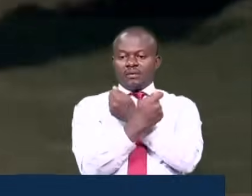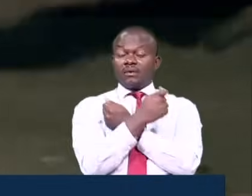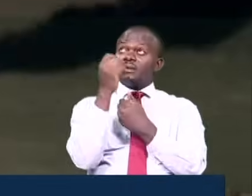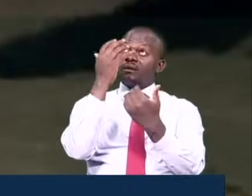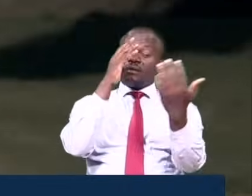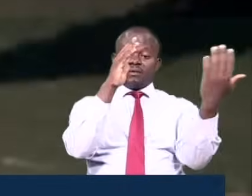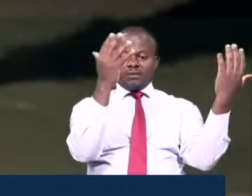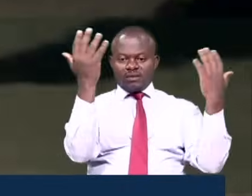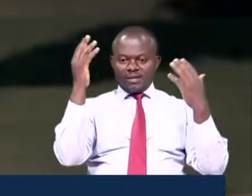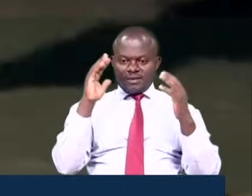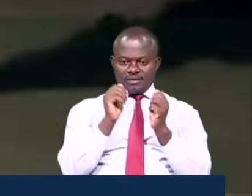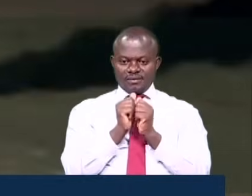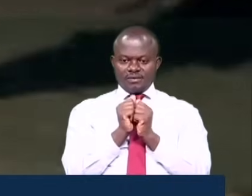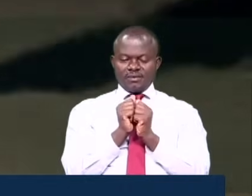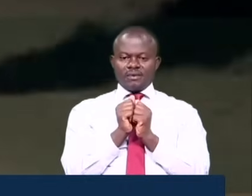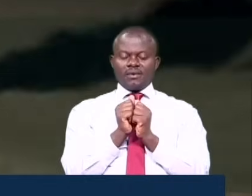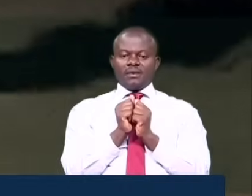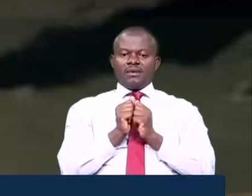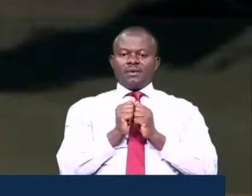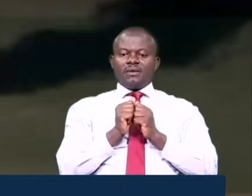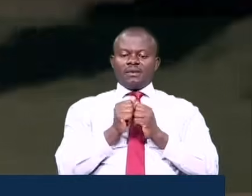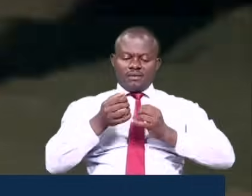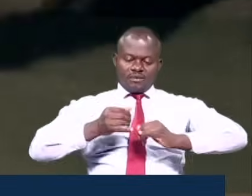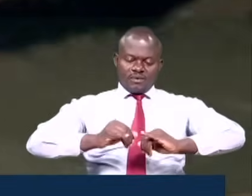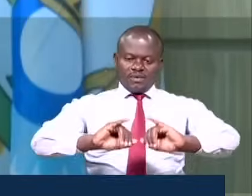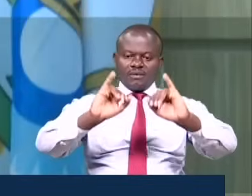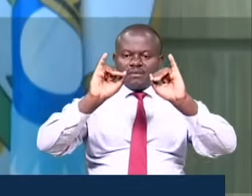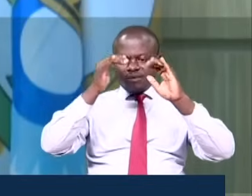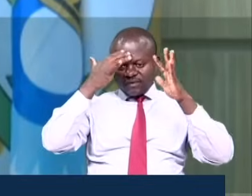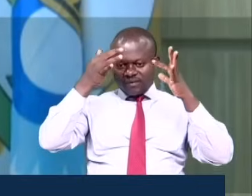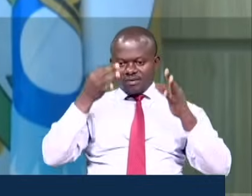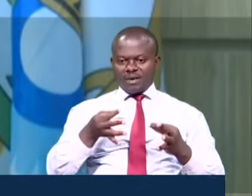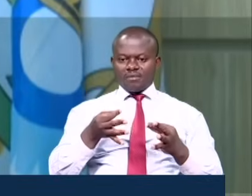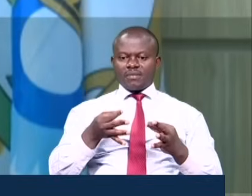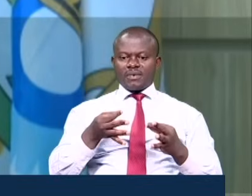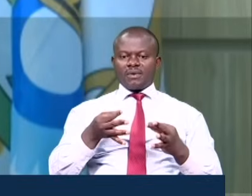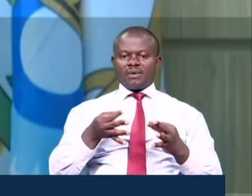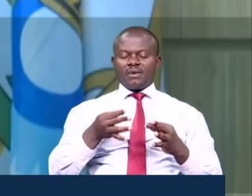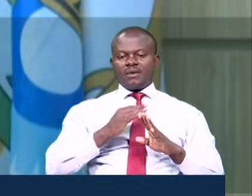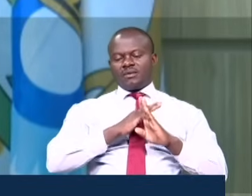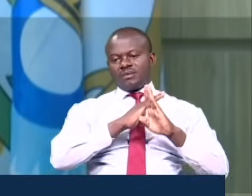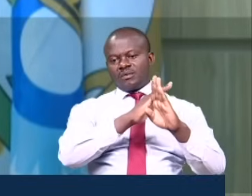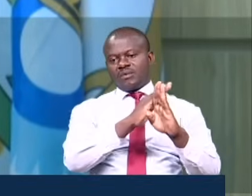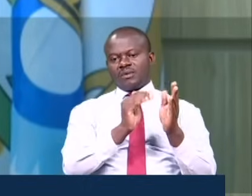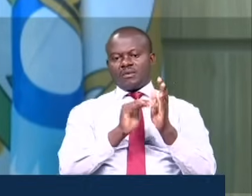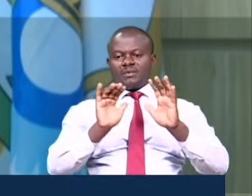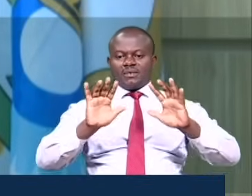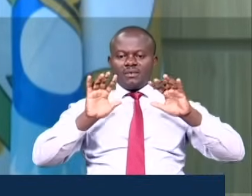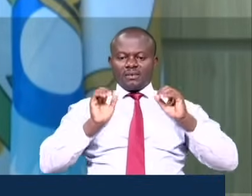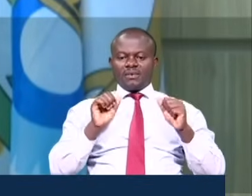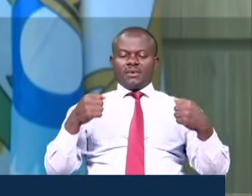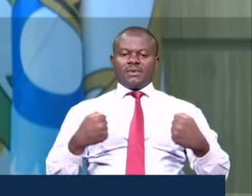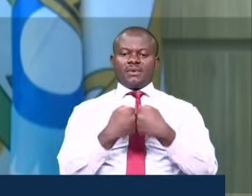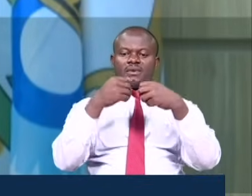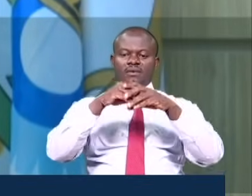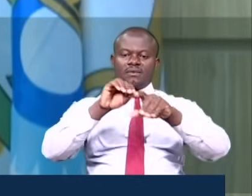y'ikirere. Gushyira mu bikorwa ingamba zo gukumira no kwirinda ibiza mu